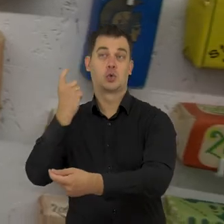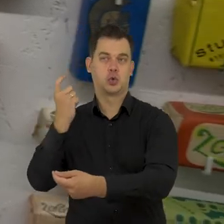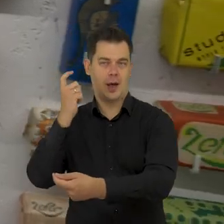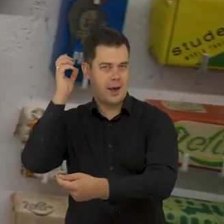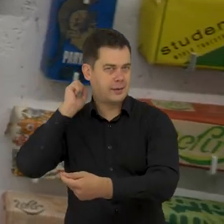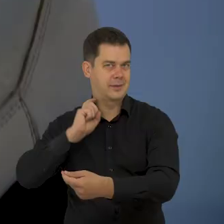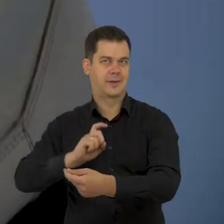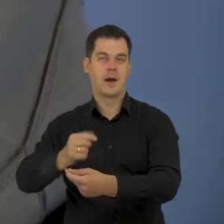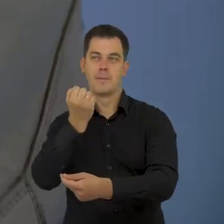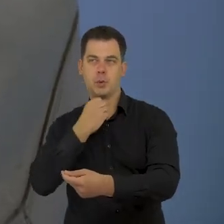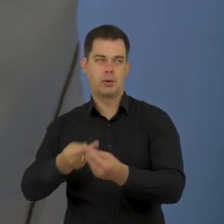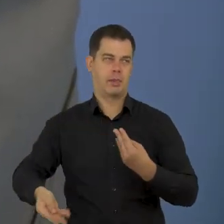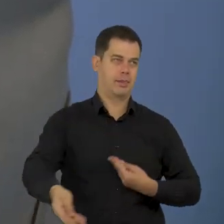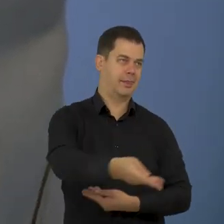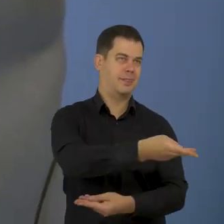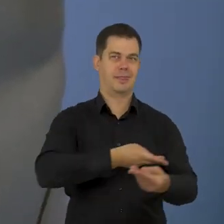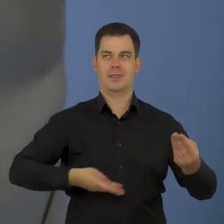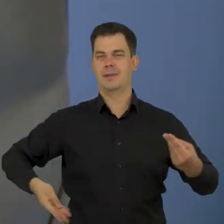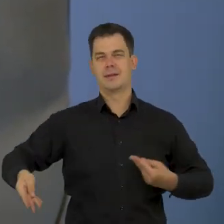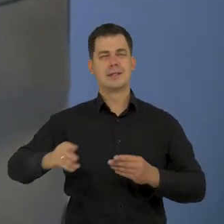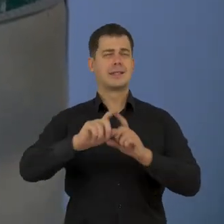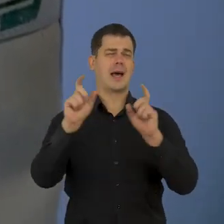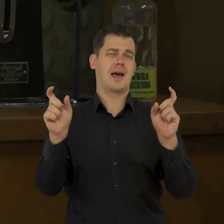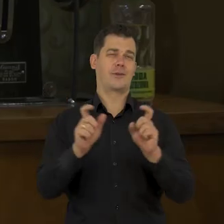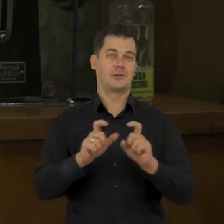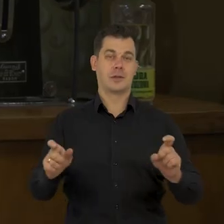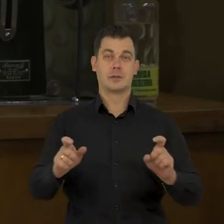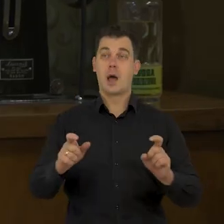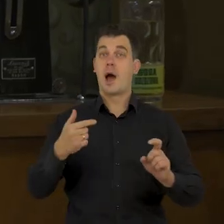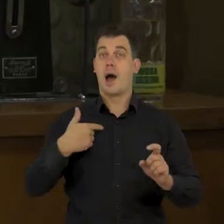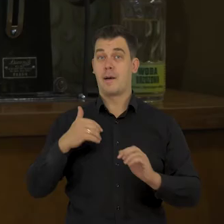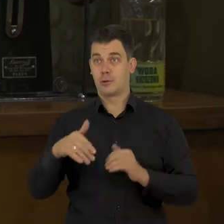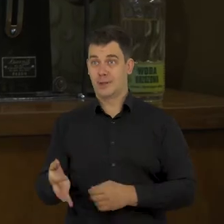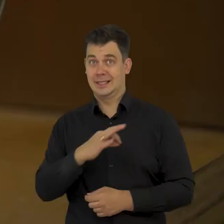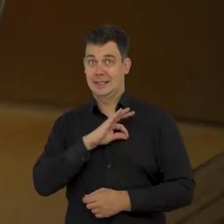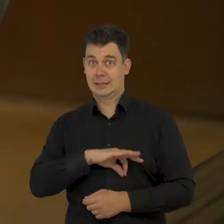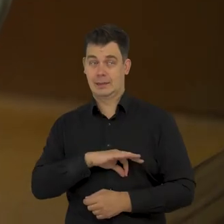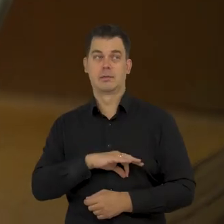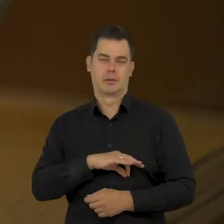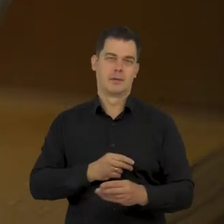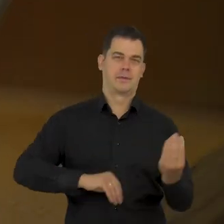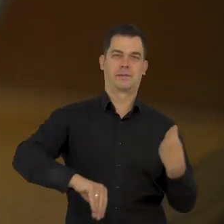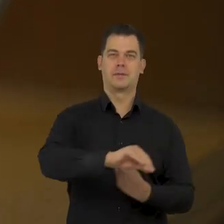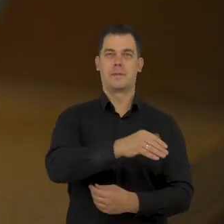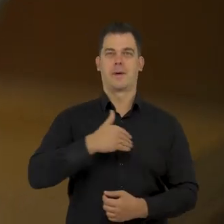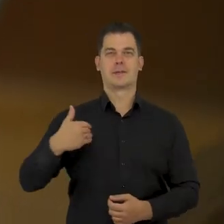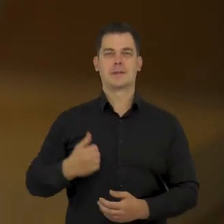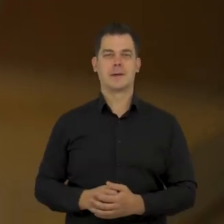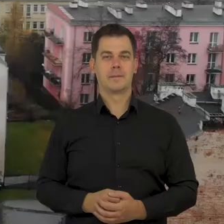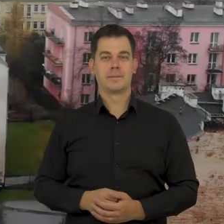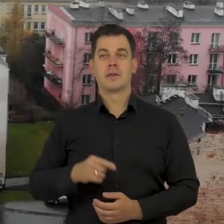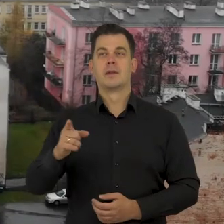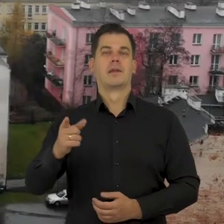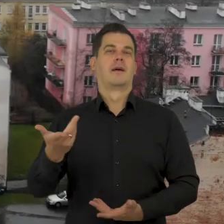suszarki, buty czy cokolwiek innego, co akurat gdzieś było do kupienia. A co można było z zyskiem wymienić w kraju? Do